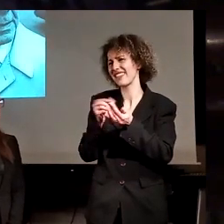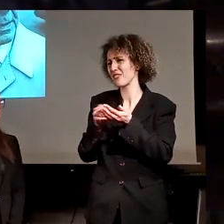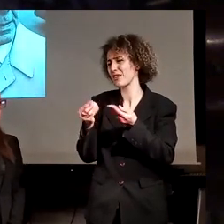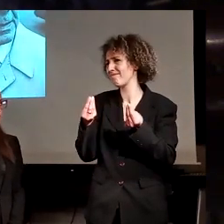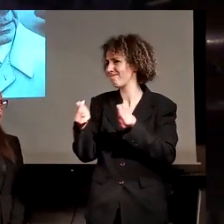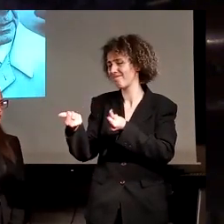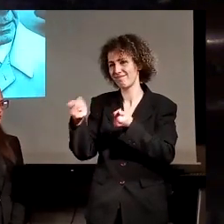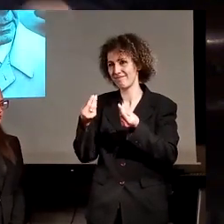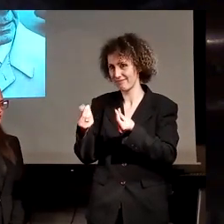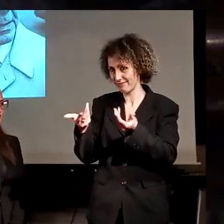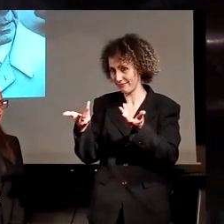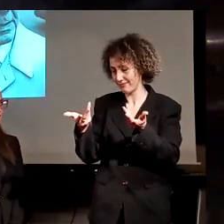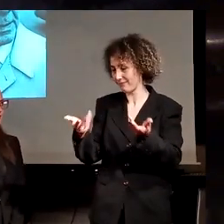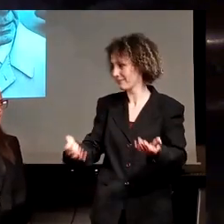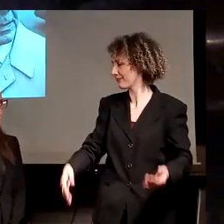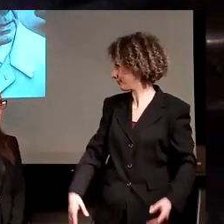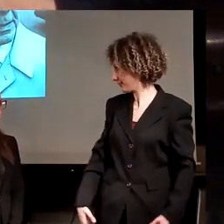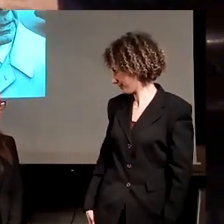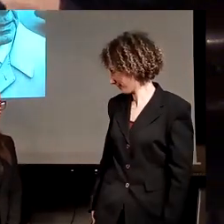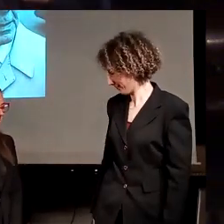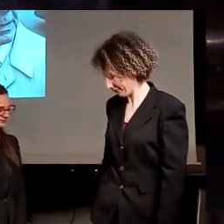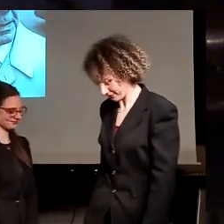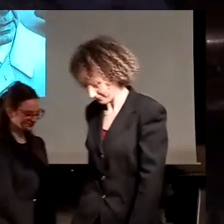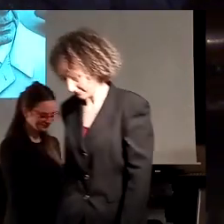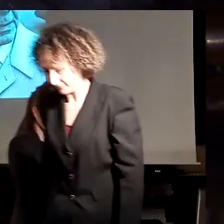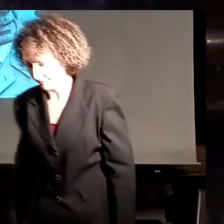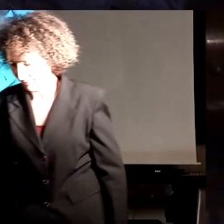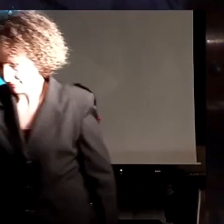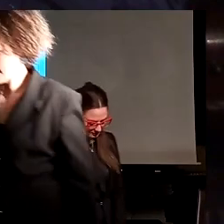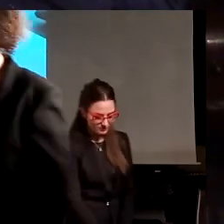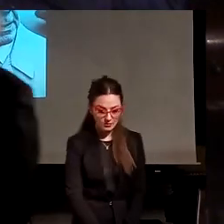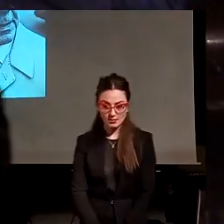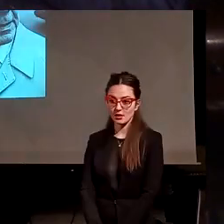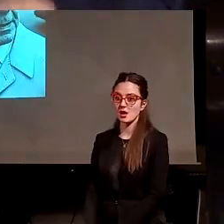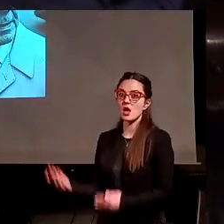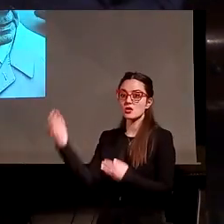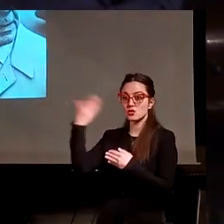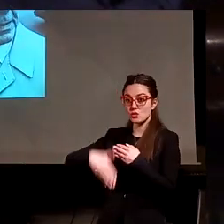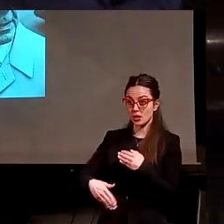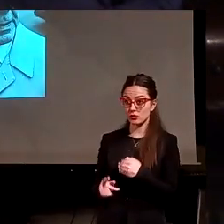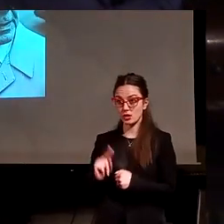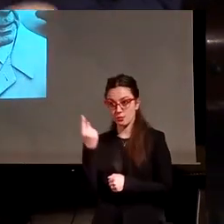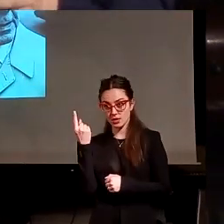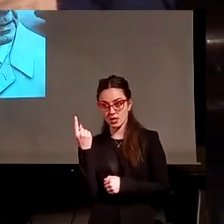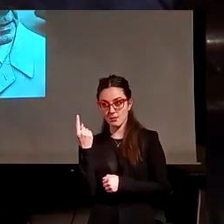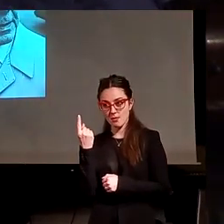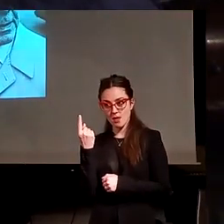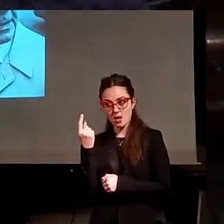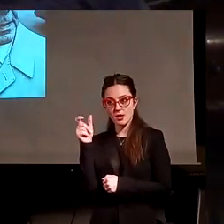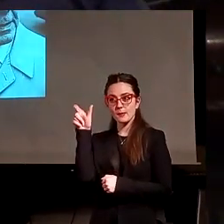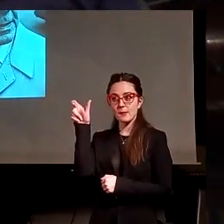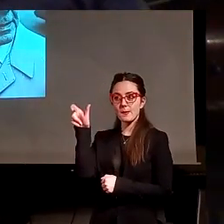parola e la prima stroncatura lui ricevette la ricevette da un anonimo è